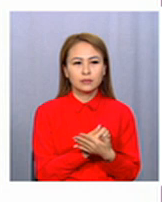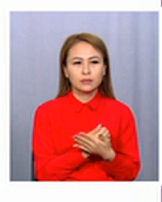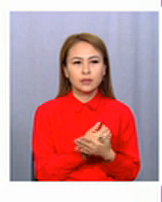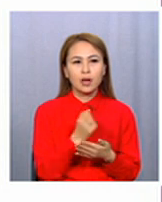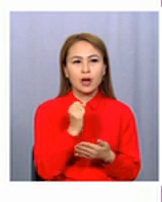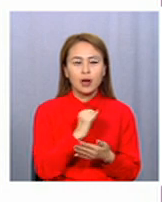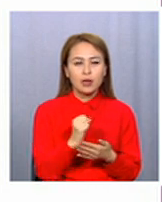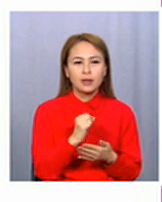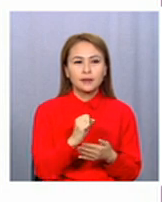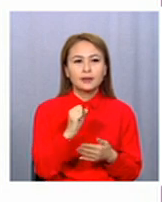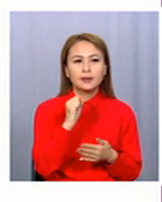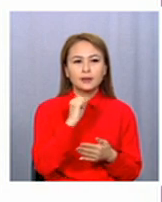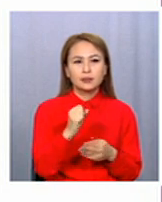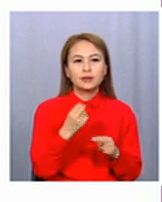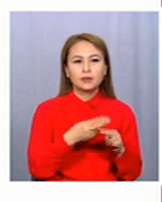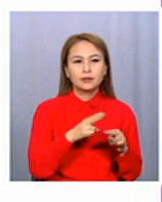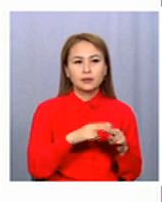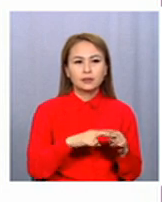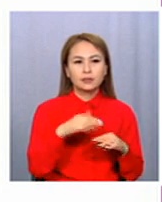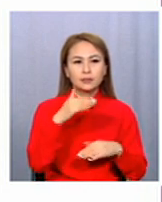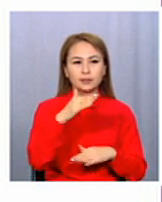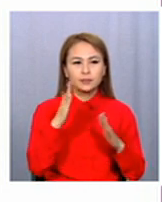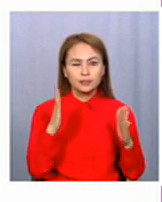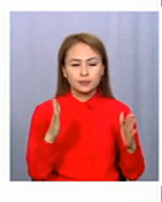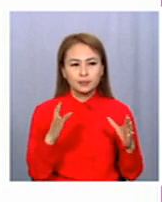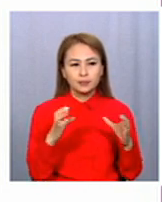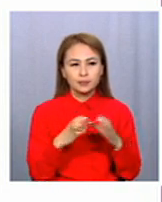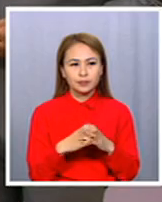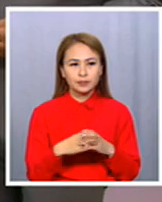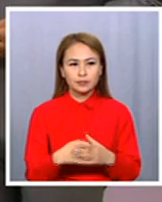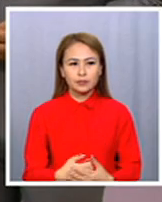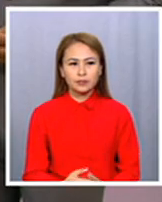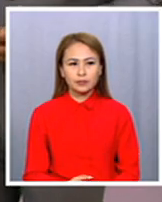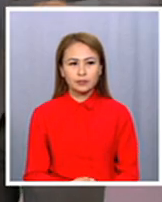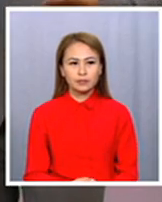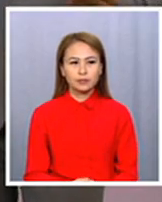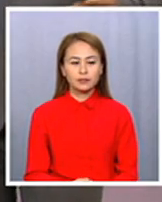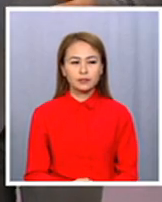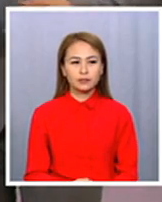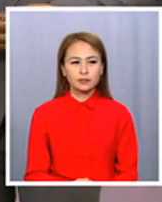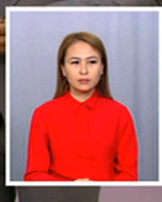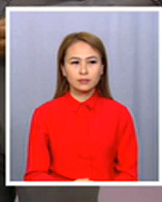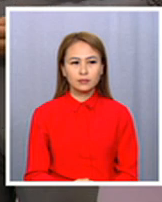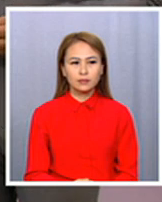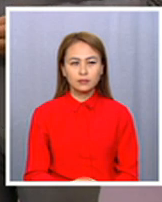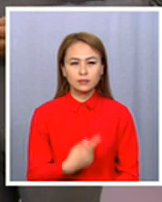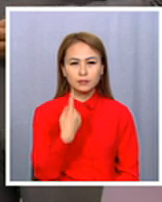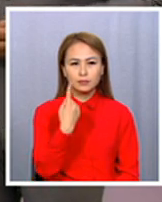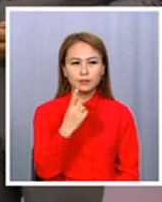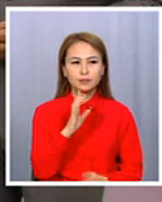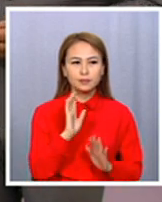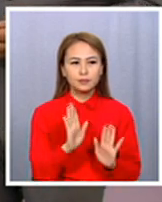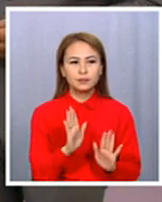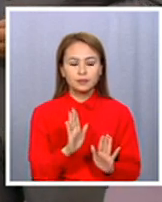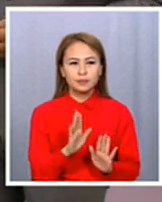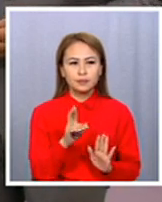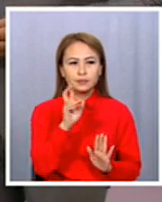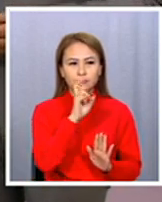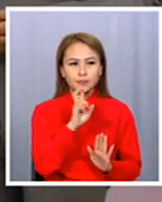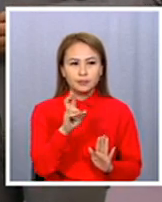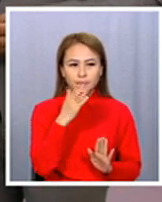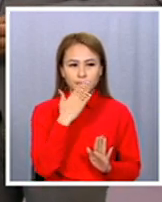Ал А жиынында тік төрт бұрыштар жиыны. Яғни, бір элемент бар. Ал Б